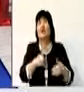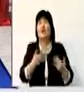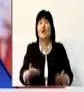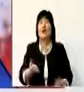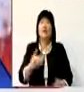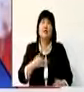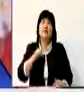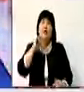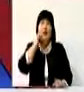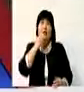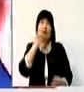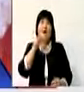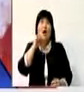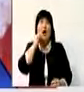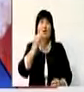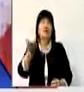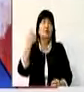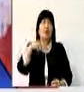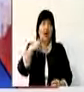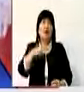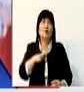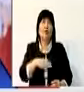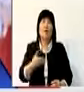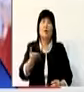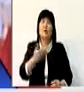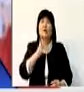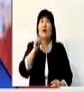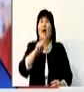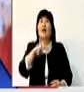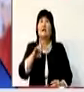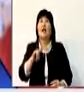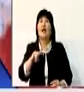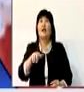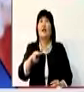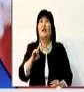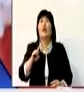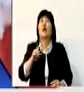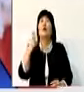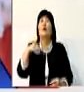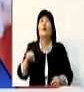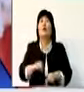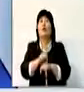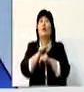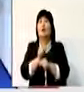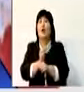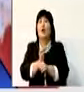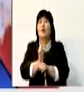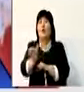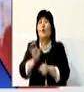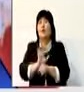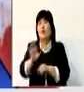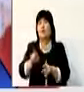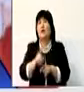көрген адамбыз, әжеміздің айтуынша біз Қазалыға баяғы революция кезінде, қуғын сүргін кезінде